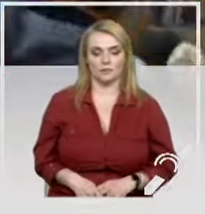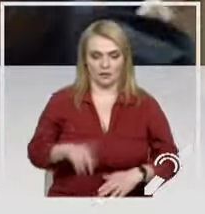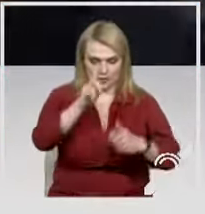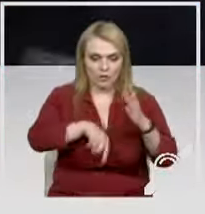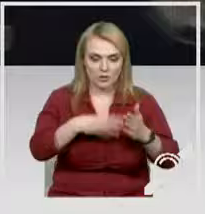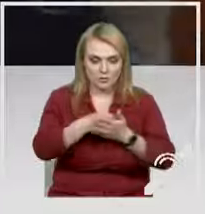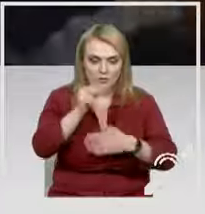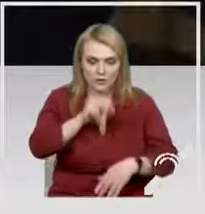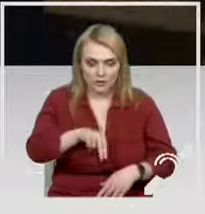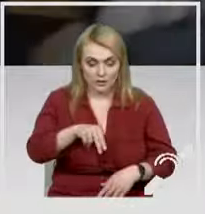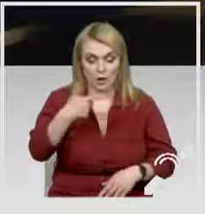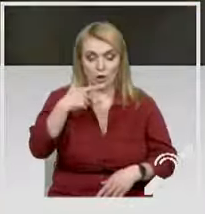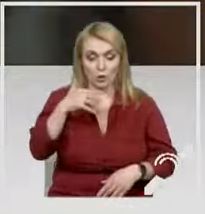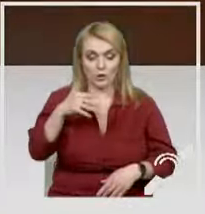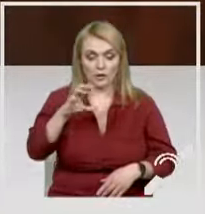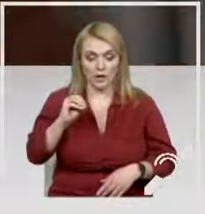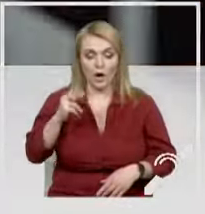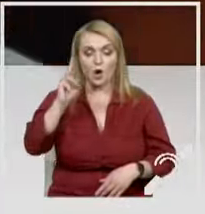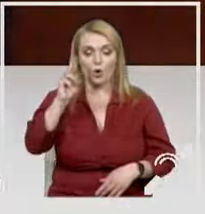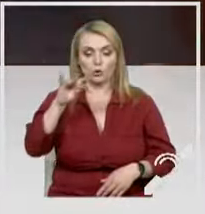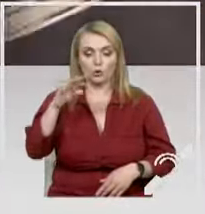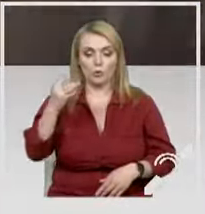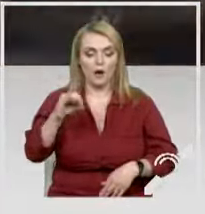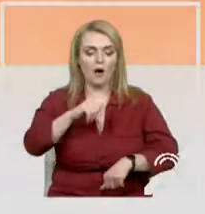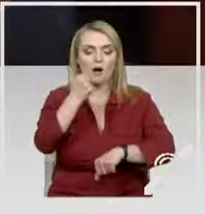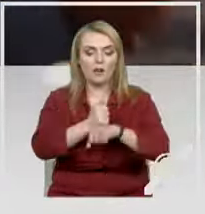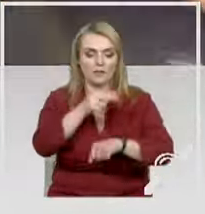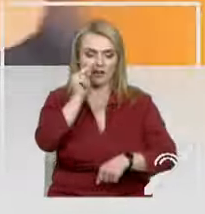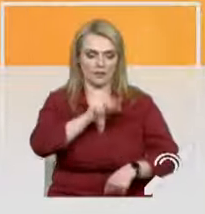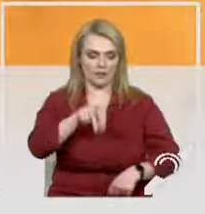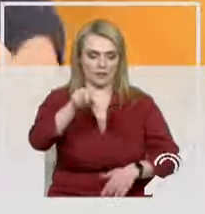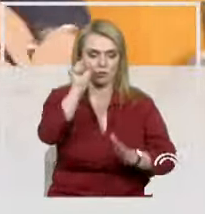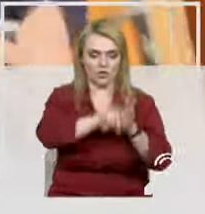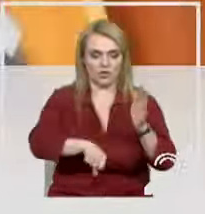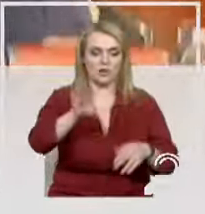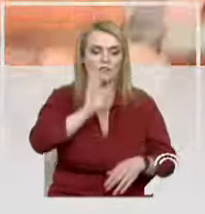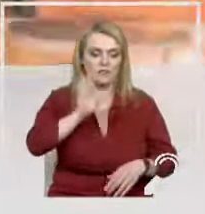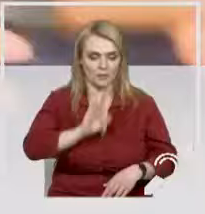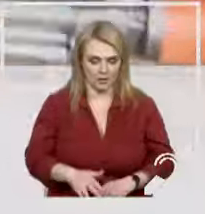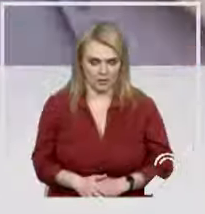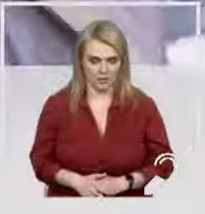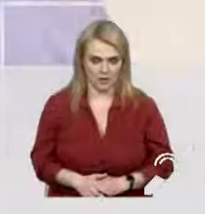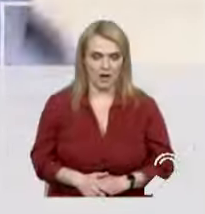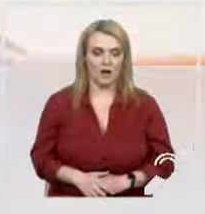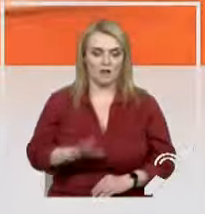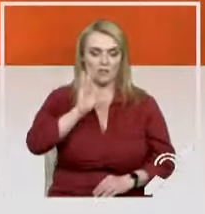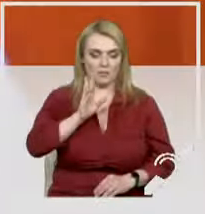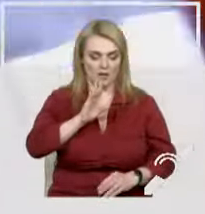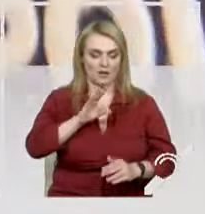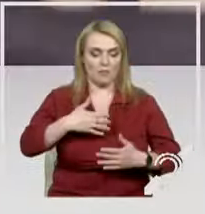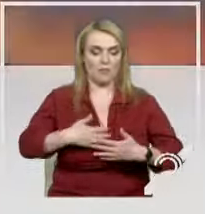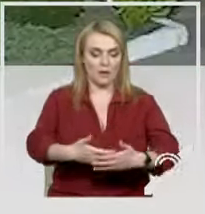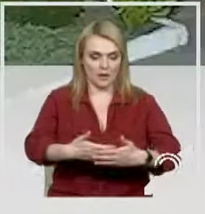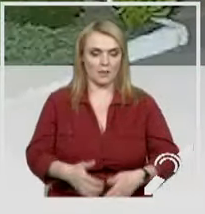Gheorghe Cotorobai, principalul suspect în cazul morții Anei Maria, e pus sub învinuire pentru răpirea și omorul unei femei însărcinate.